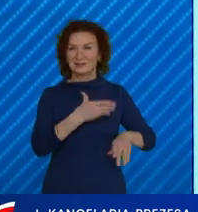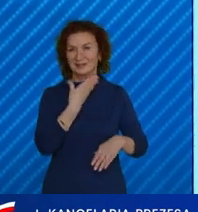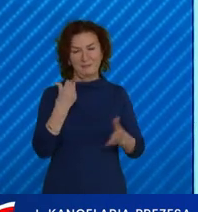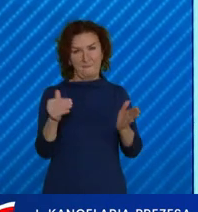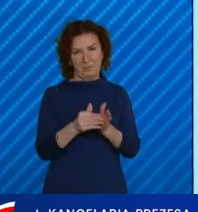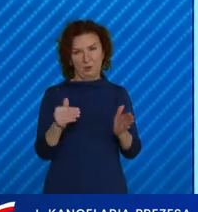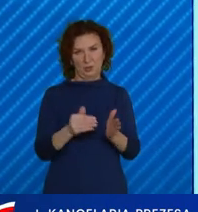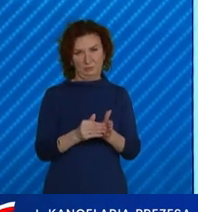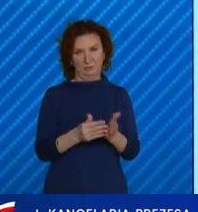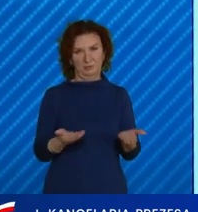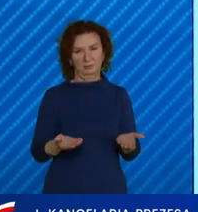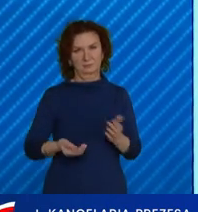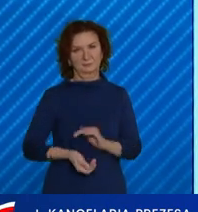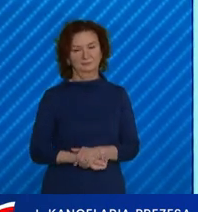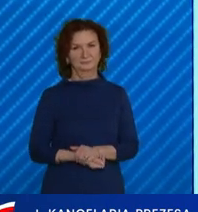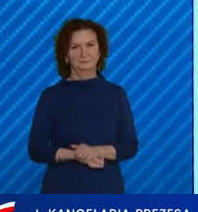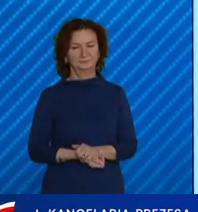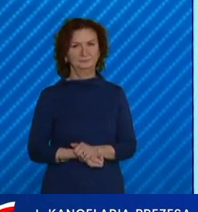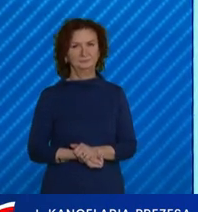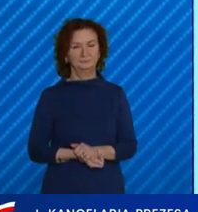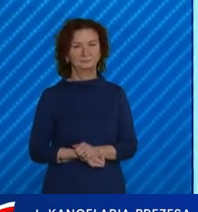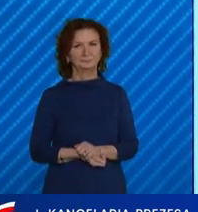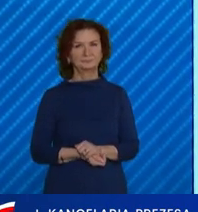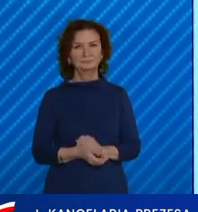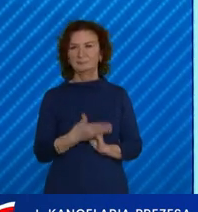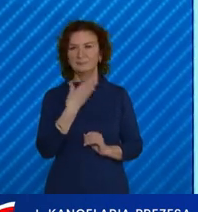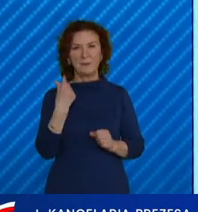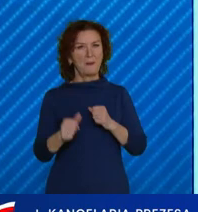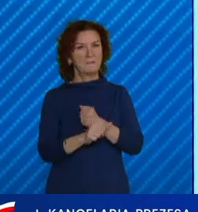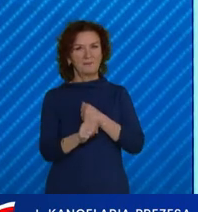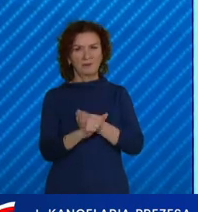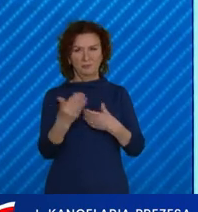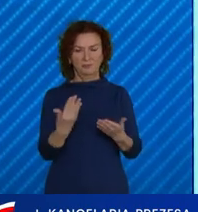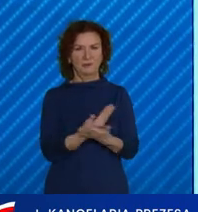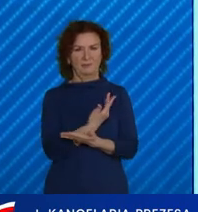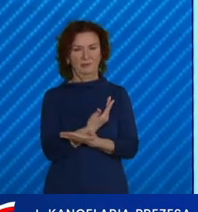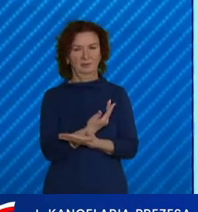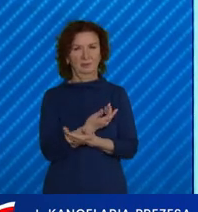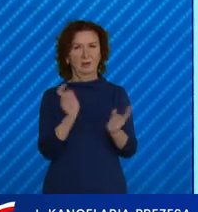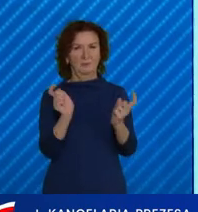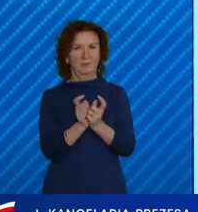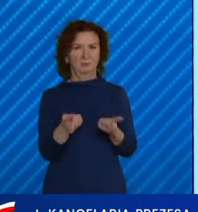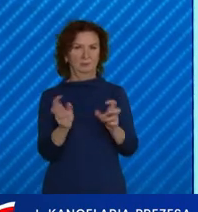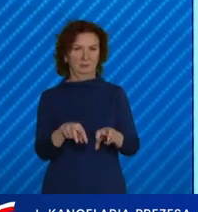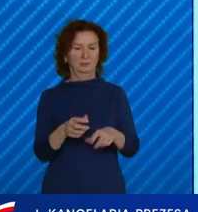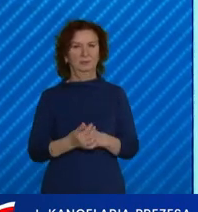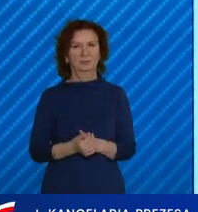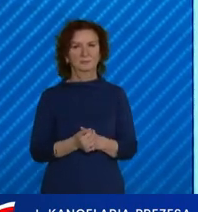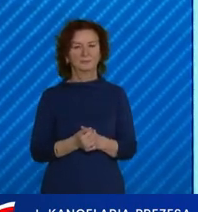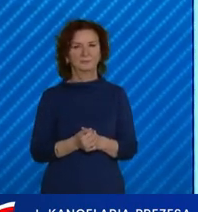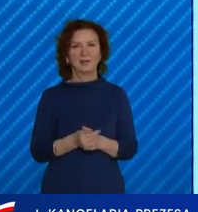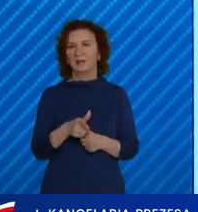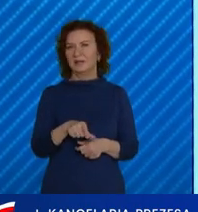już nie ma większego uzasadnienia tworzenie kolejnych punktów. Więc ja tu się, broń Boże, nie odnoszę w tej chwili